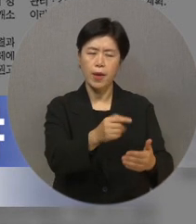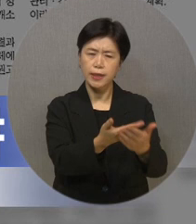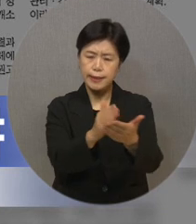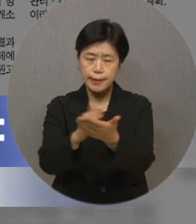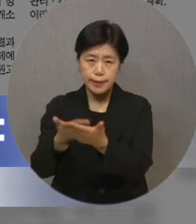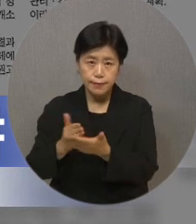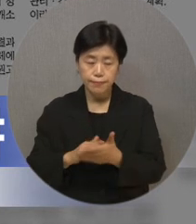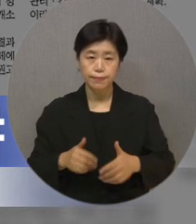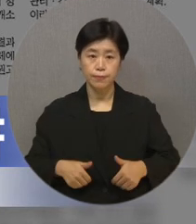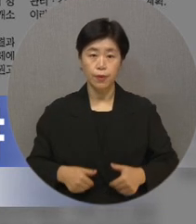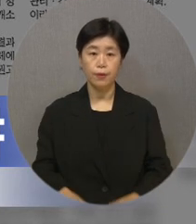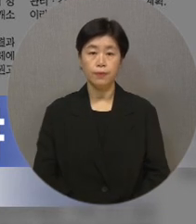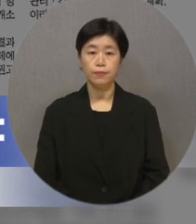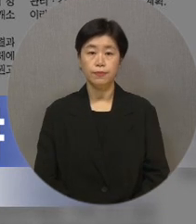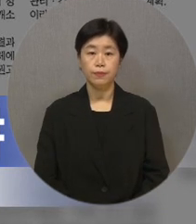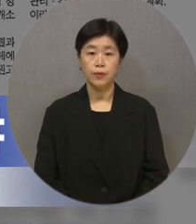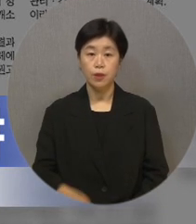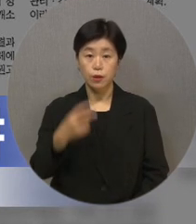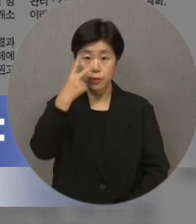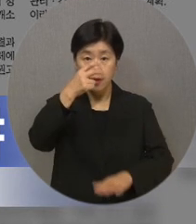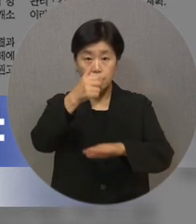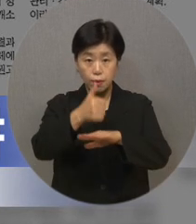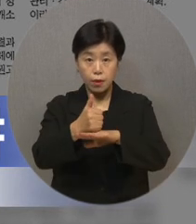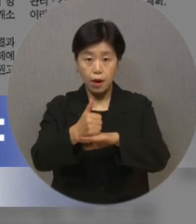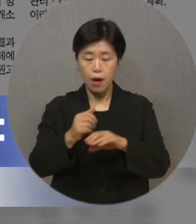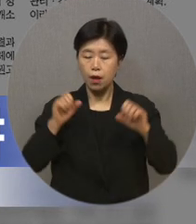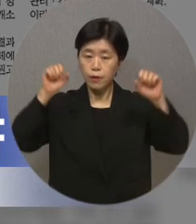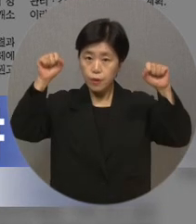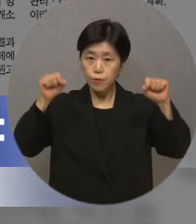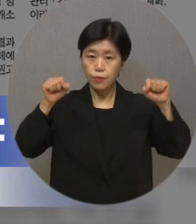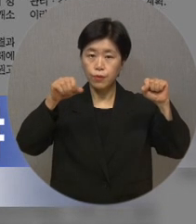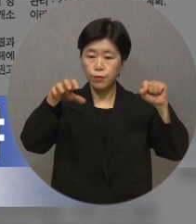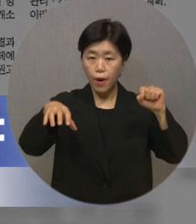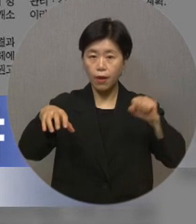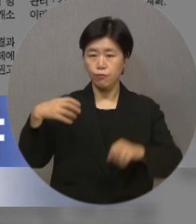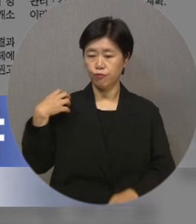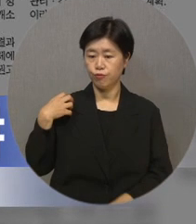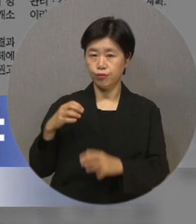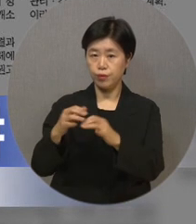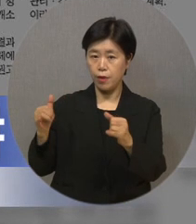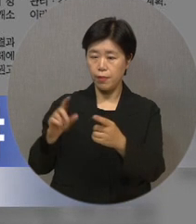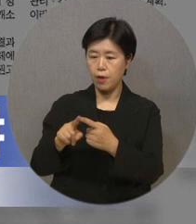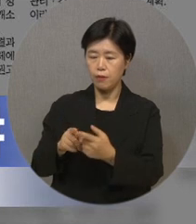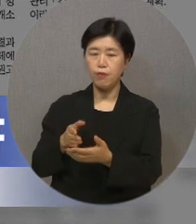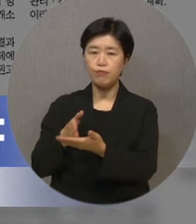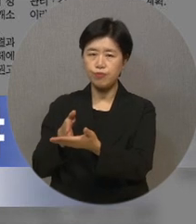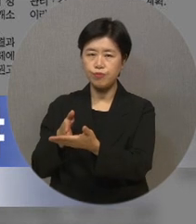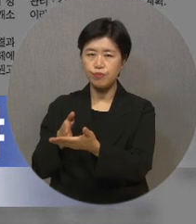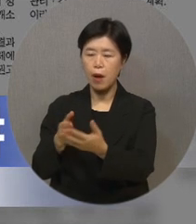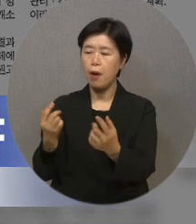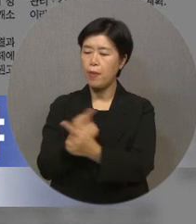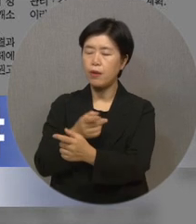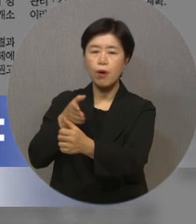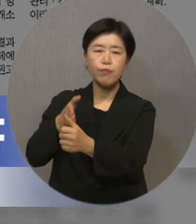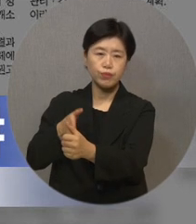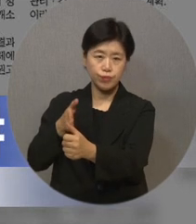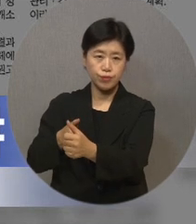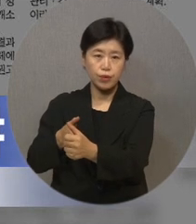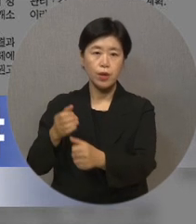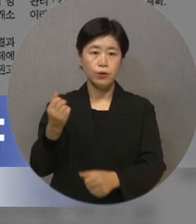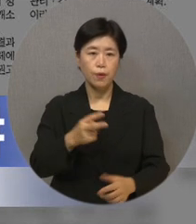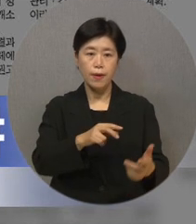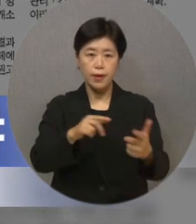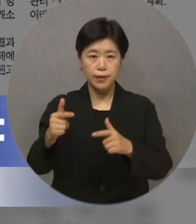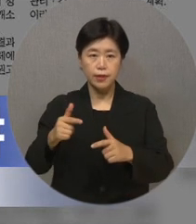밝혔습니다 소비자원은 이번 조사 결과를 체육관 관리주체에게 개선 권고를 했고 관계 부처에는 체육관 내